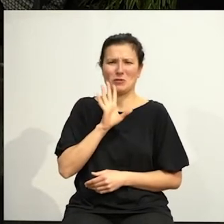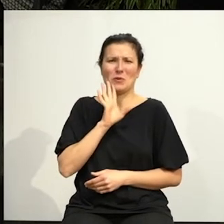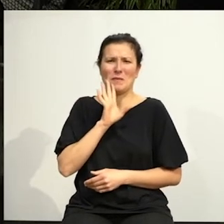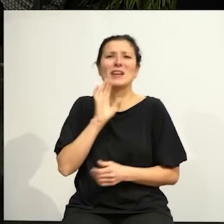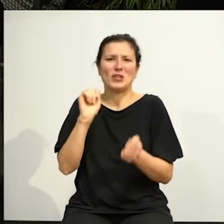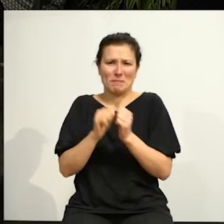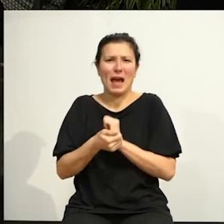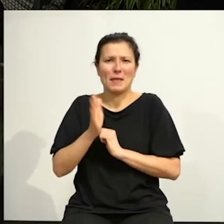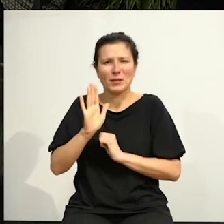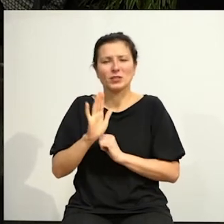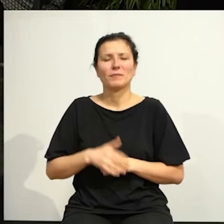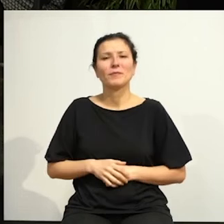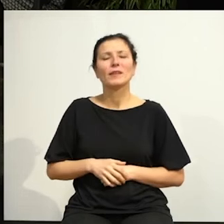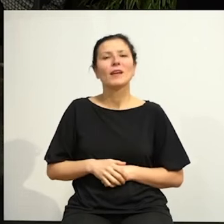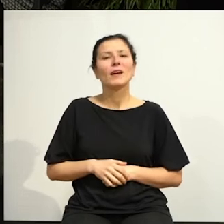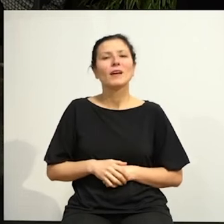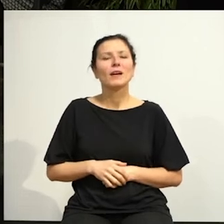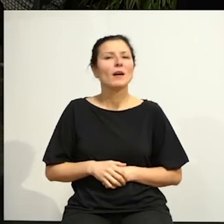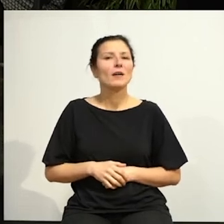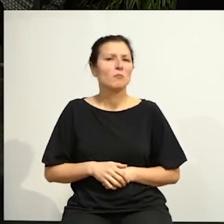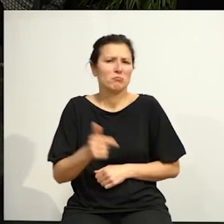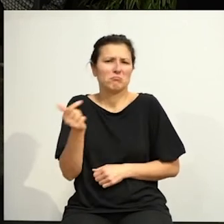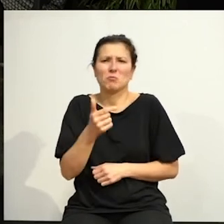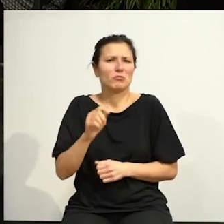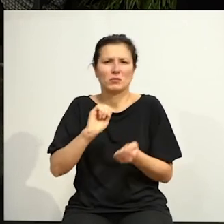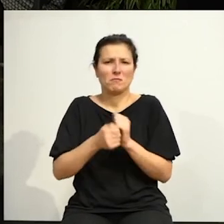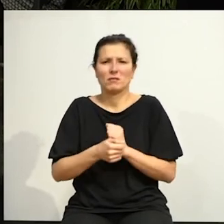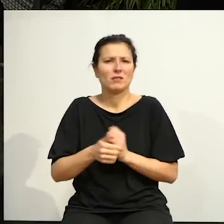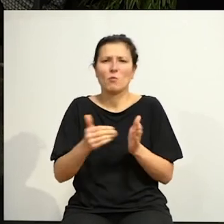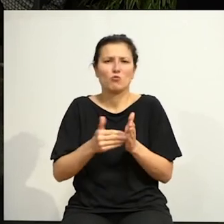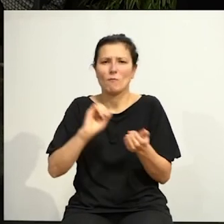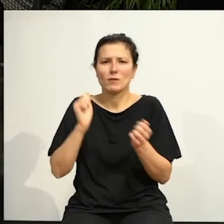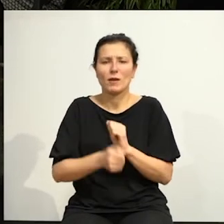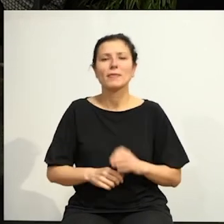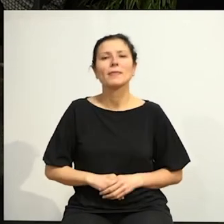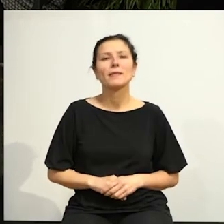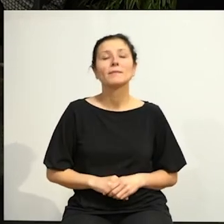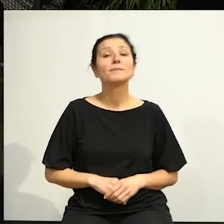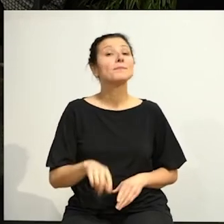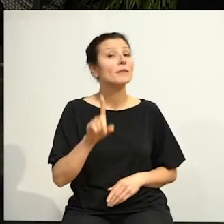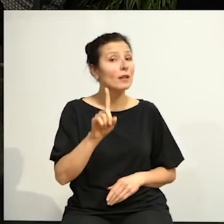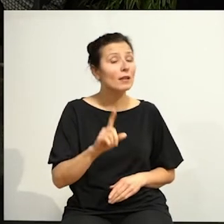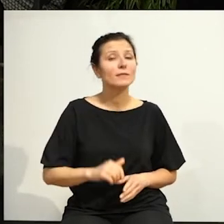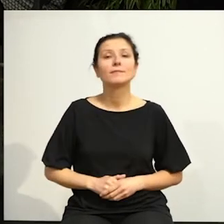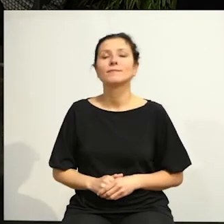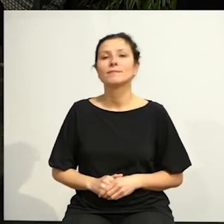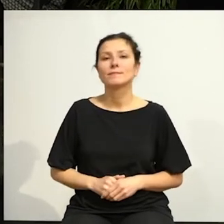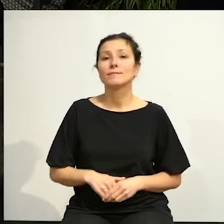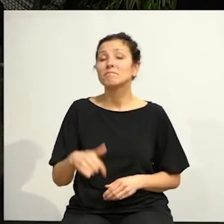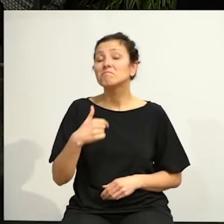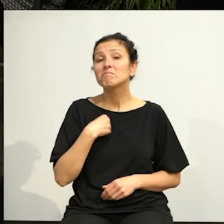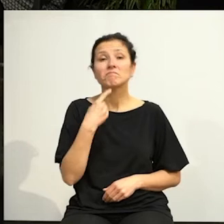zmieniło, bo też chyba niekoniecznie musi się zmienić. Natomiast ja bym